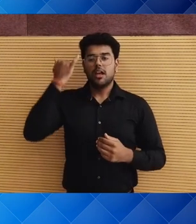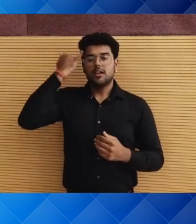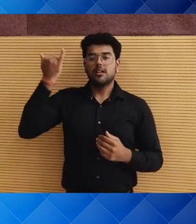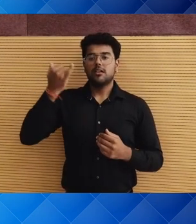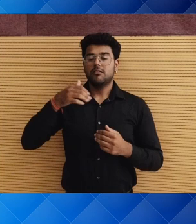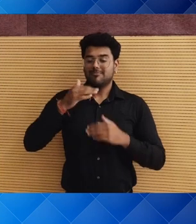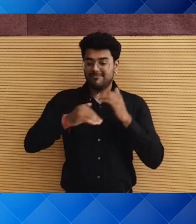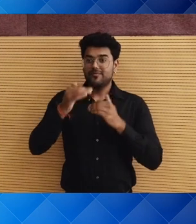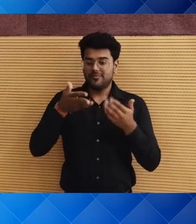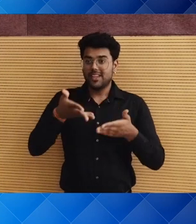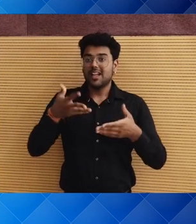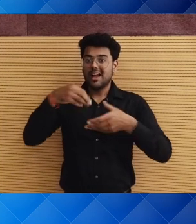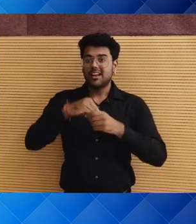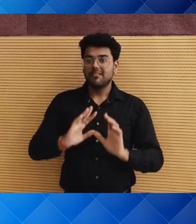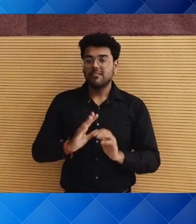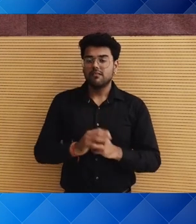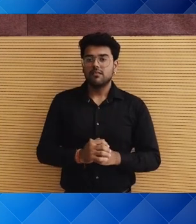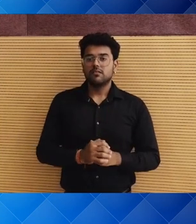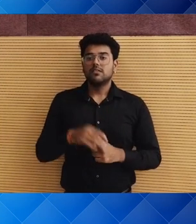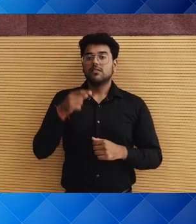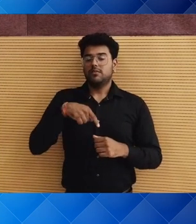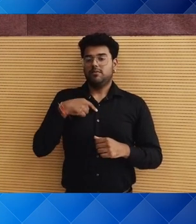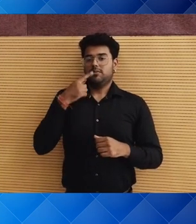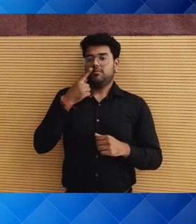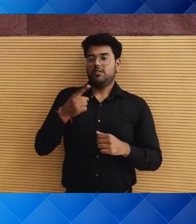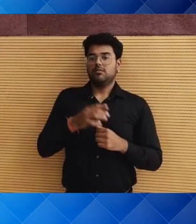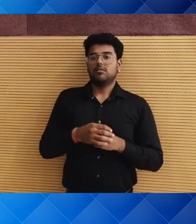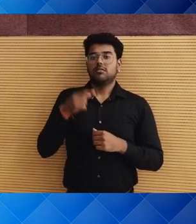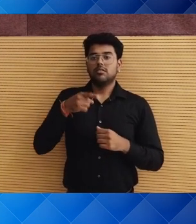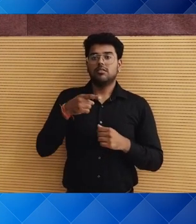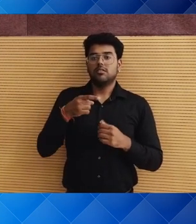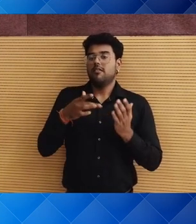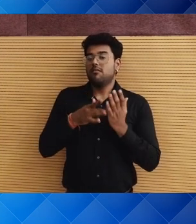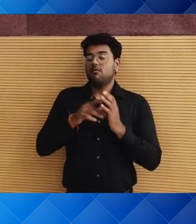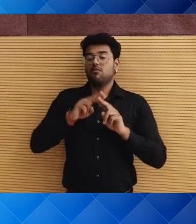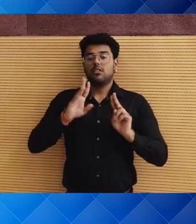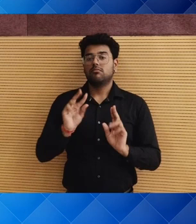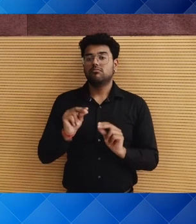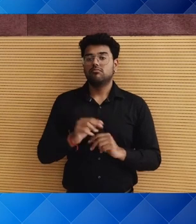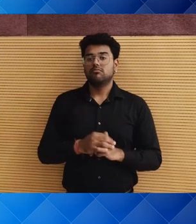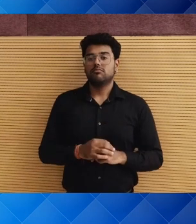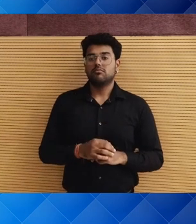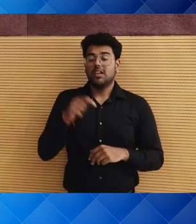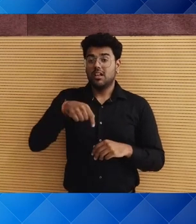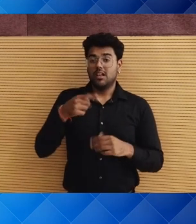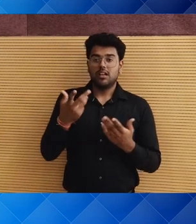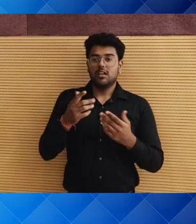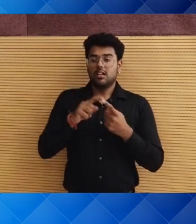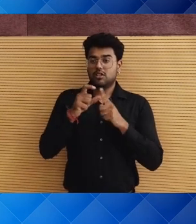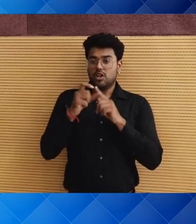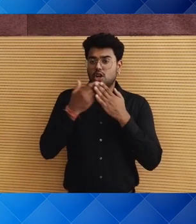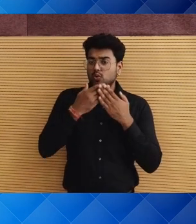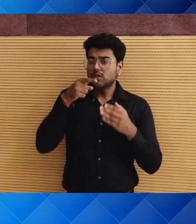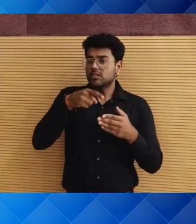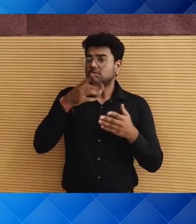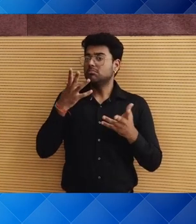पेडागोजी बन रहा है, इमर्ज हो रहा है, मैं जब इसको कह रहा हूं कॉन्शियसली एडुटेक नहीं कह रहा हूं, क्योंकि आज एडुटेक की